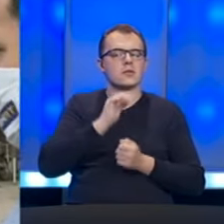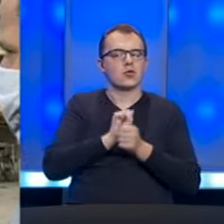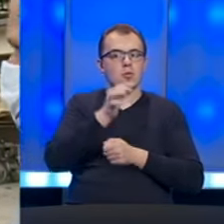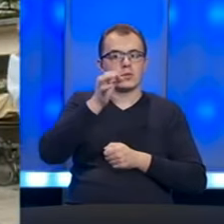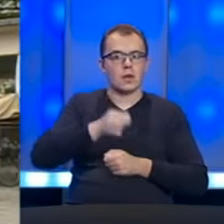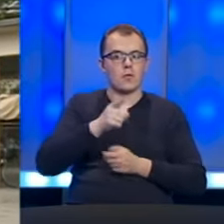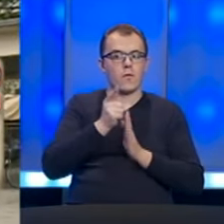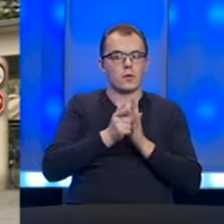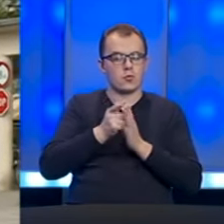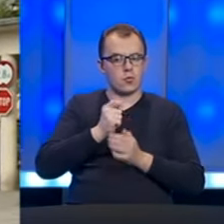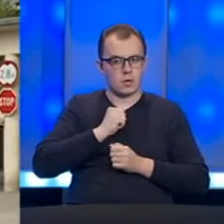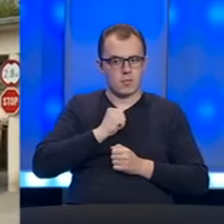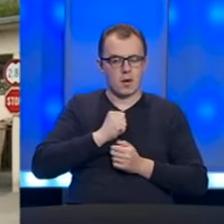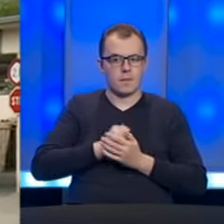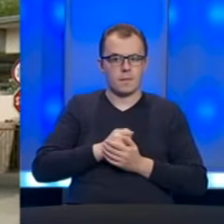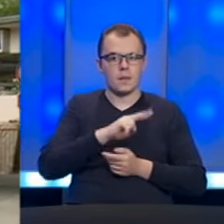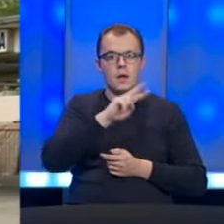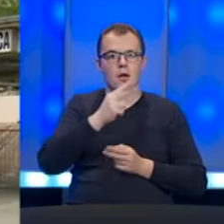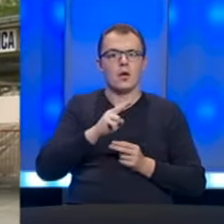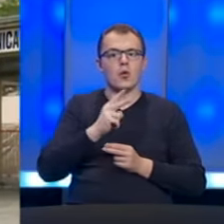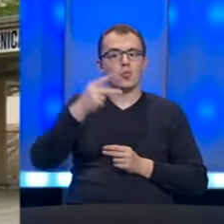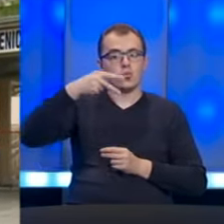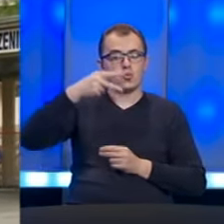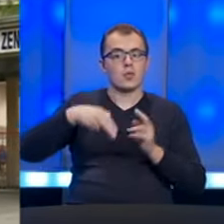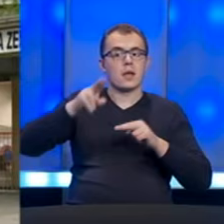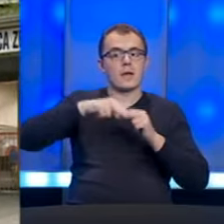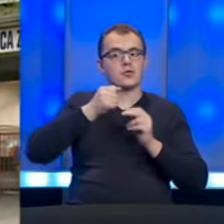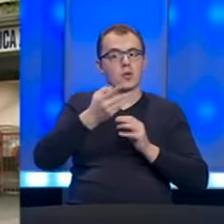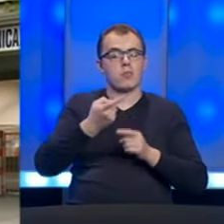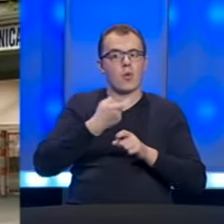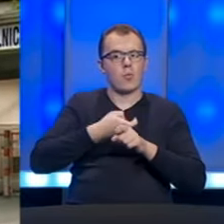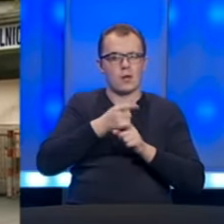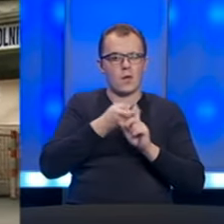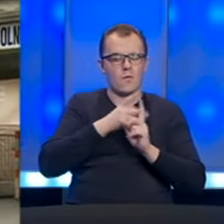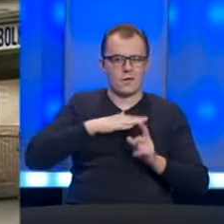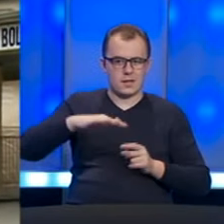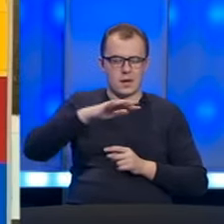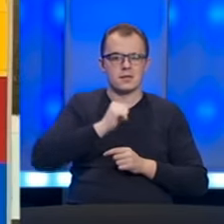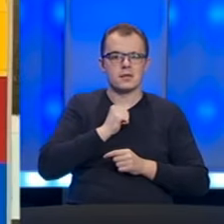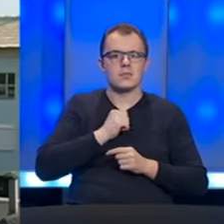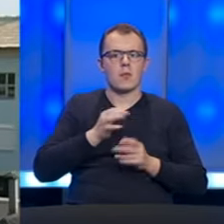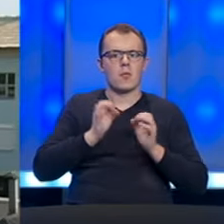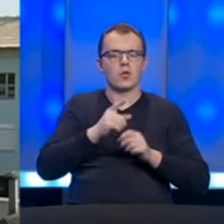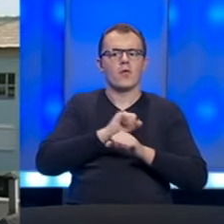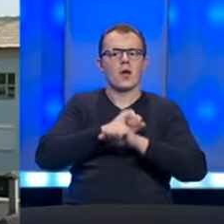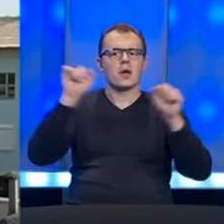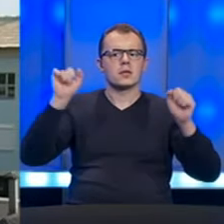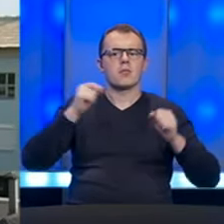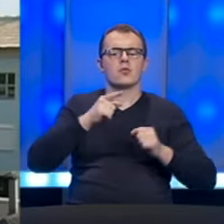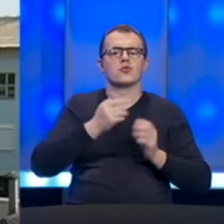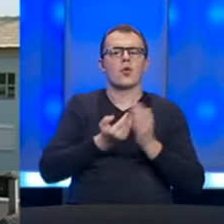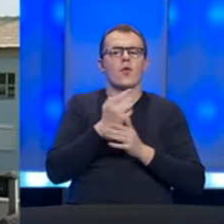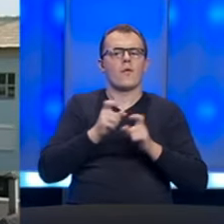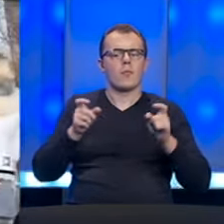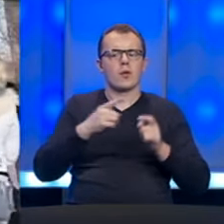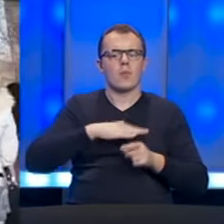Zeničko-Dobojski kanton u ovom trenutku ima drugi najveći broj oboljelih u federaciji. Imamo pogotovo eksploziju